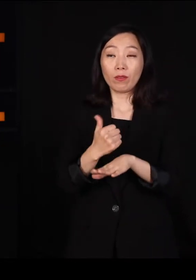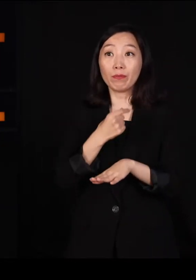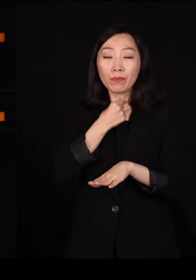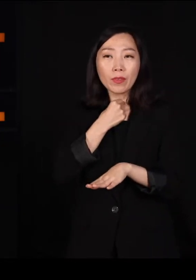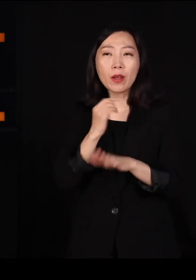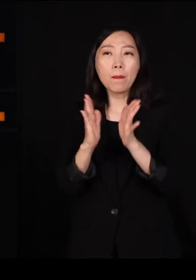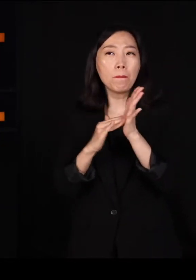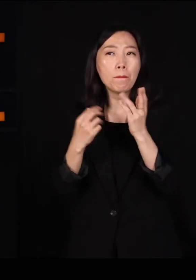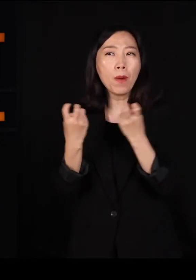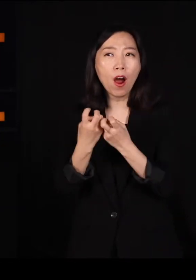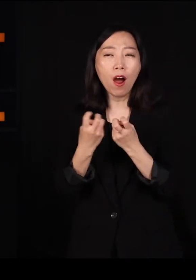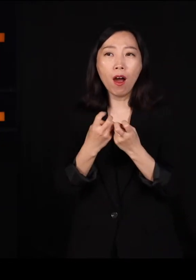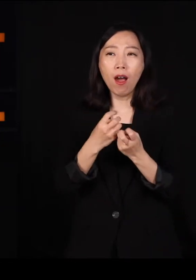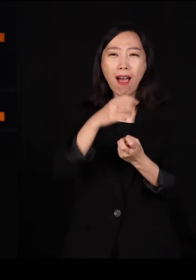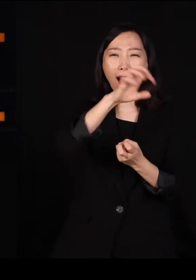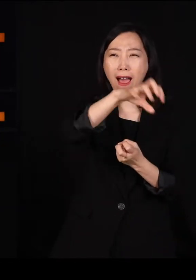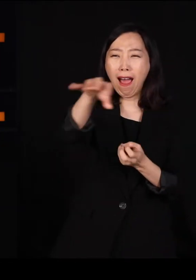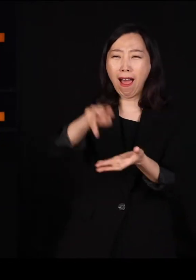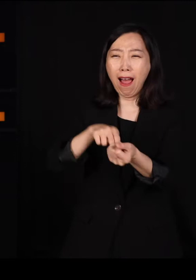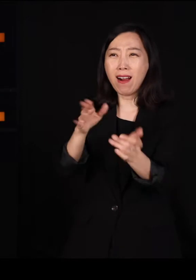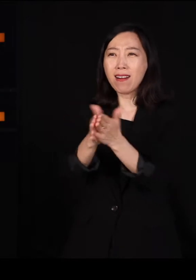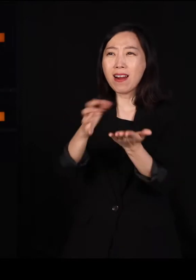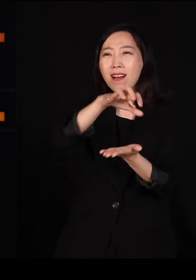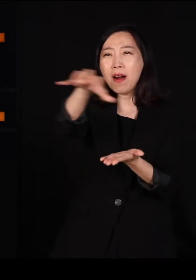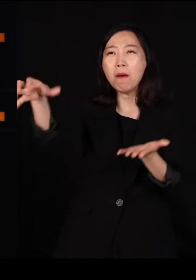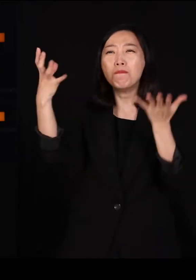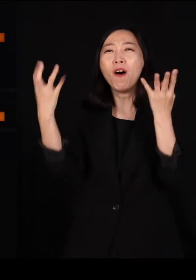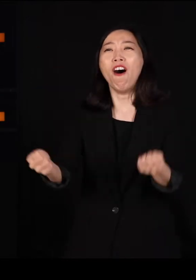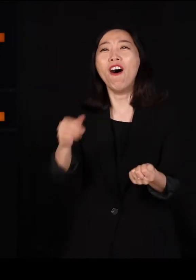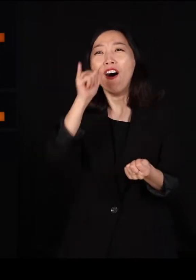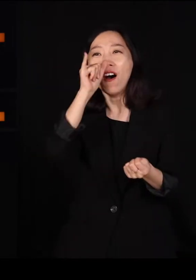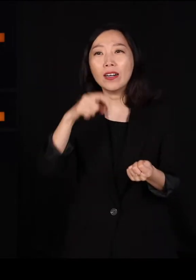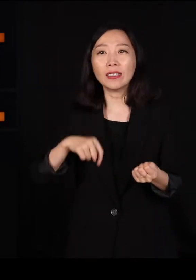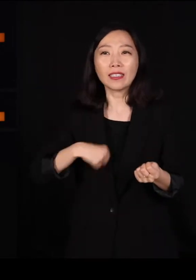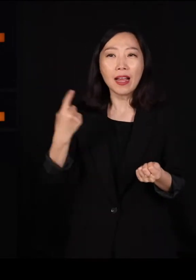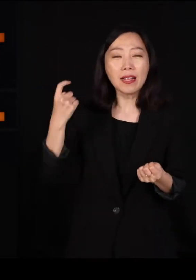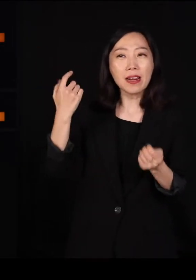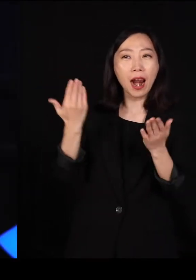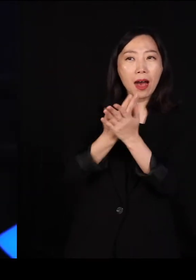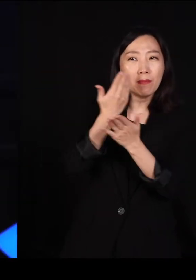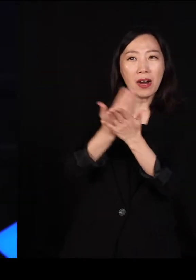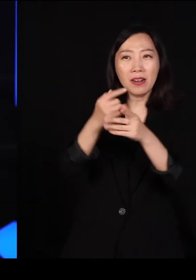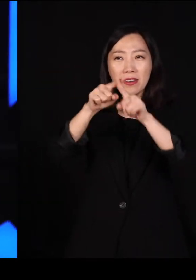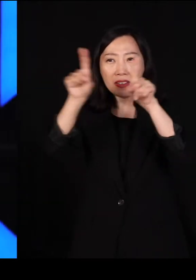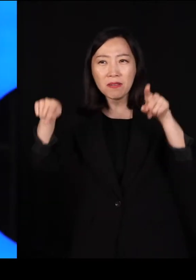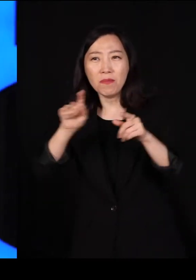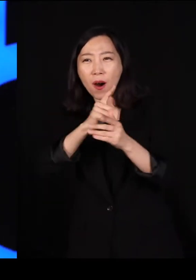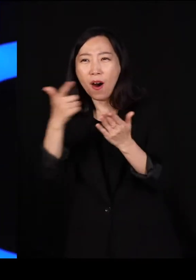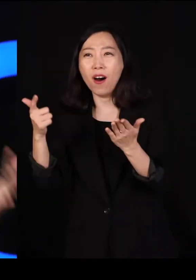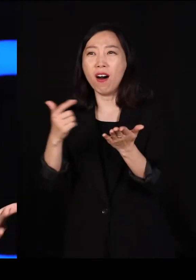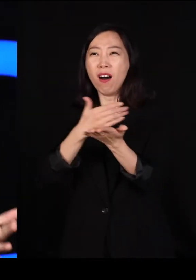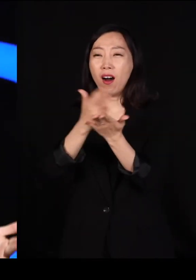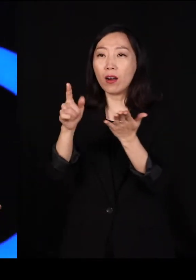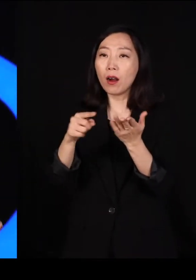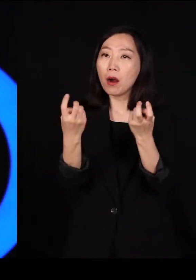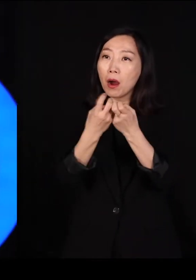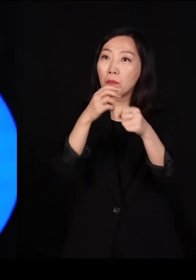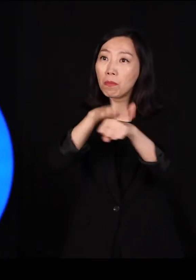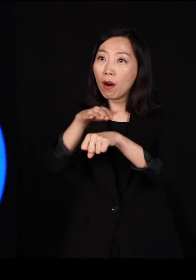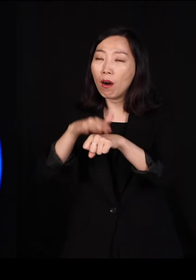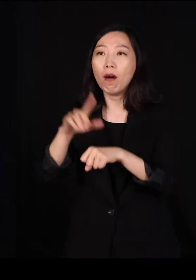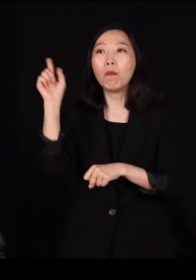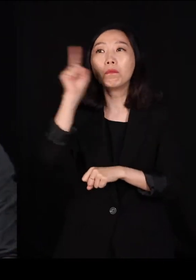자기 개발서 섹션이 엄청 코너가 이렇게 되게 넓게 돼 있잖아요. 이런 공식들이 나쁘다고는 할